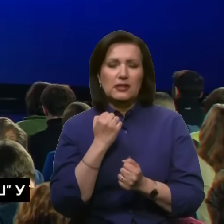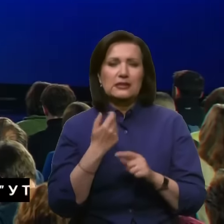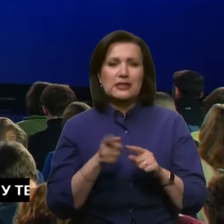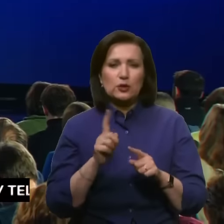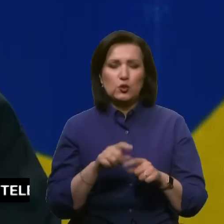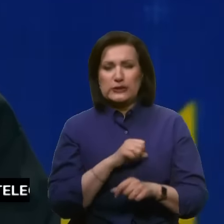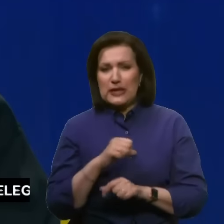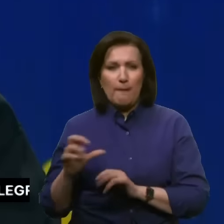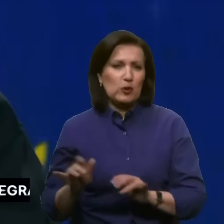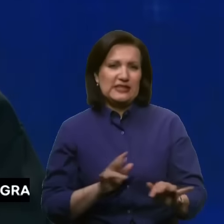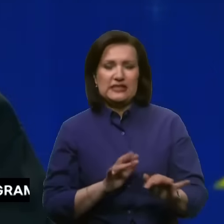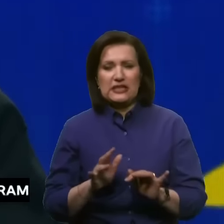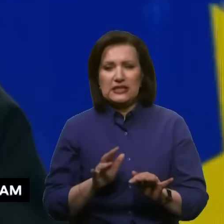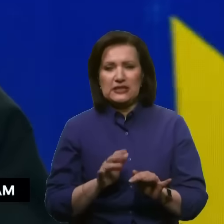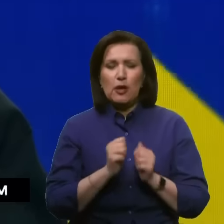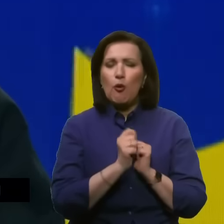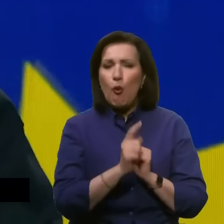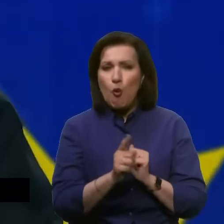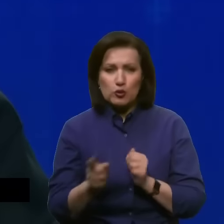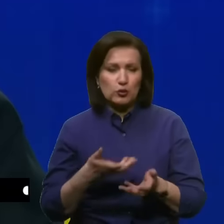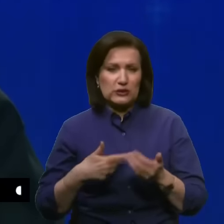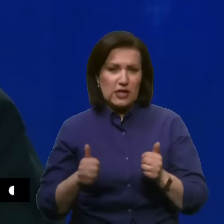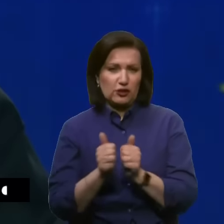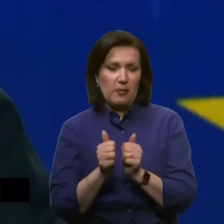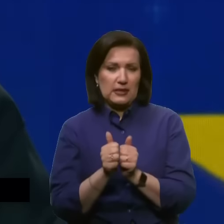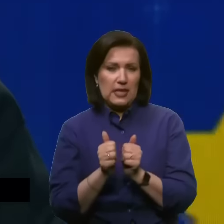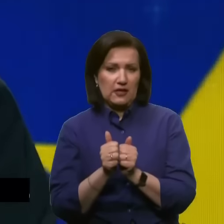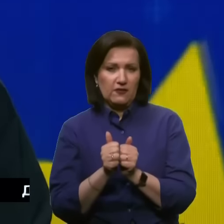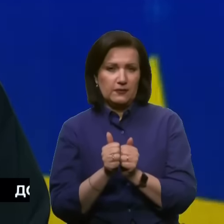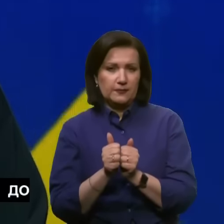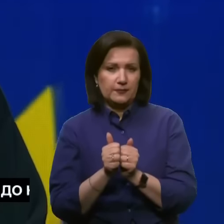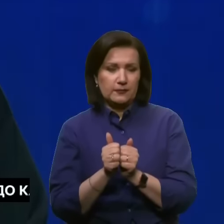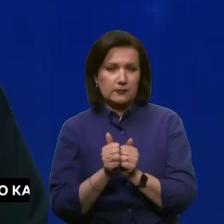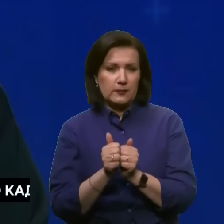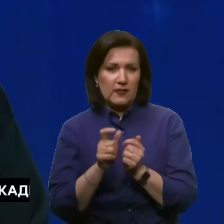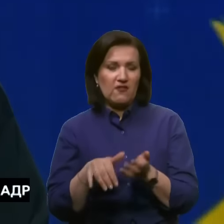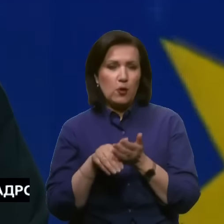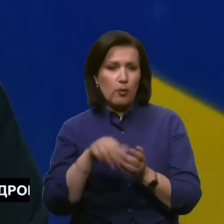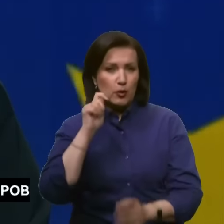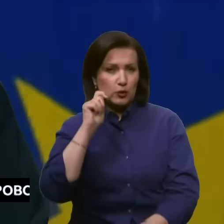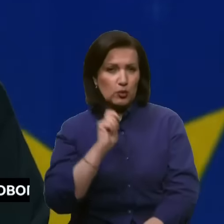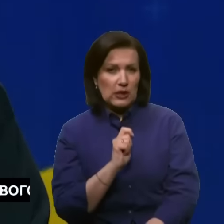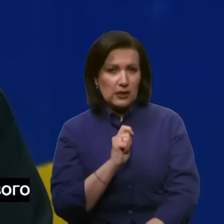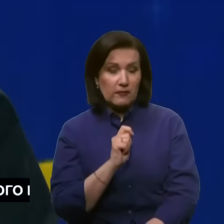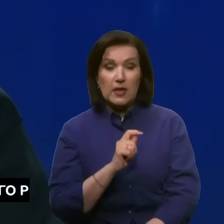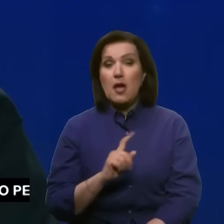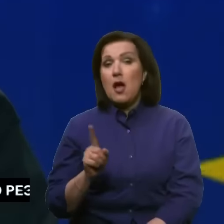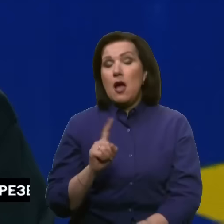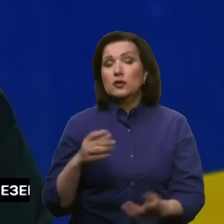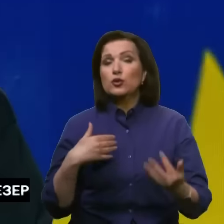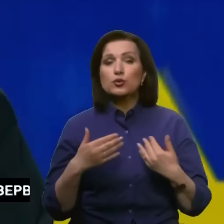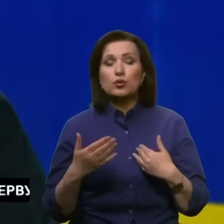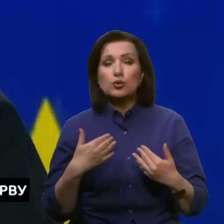цю самостійність кожному з наших партнерів в допомозі Україні. Що